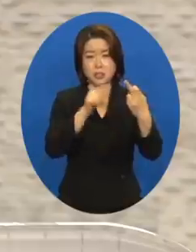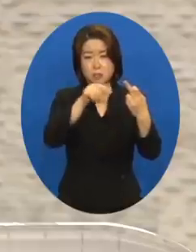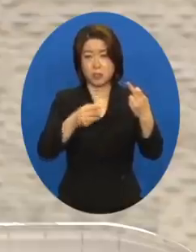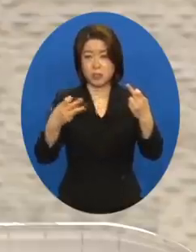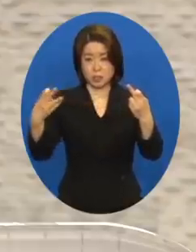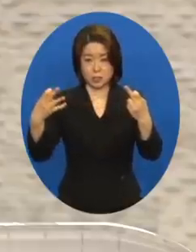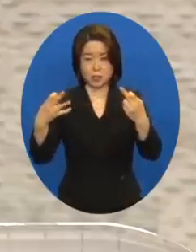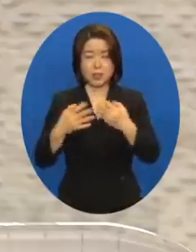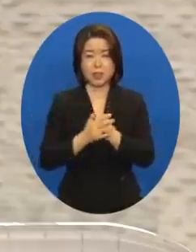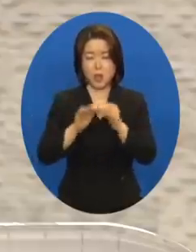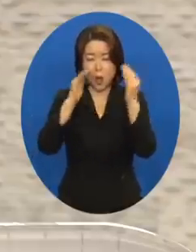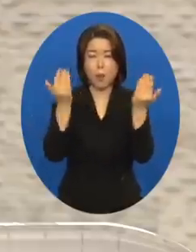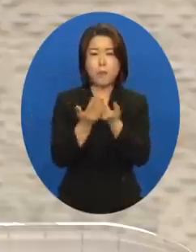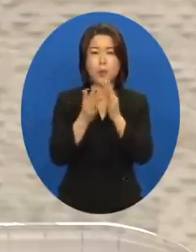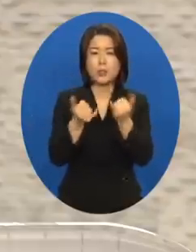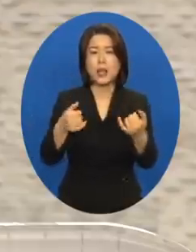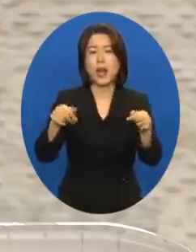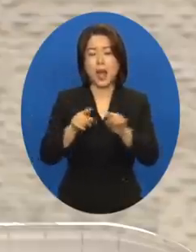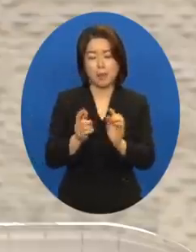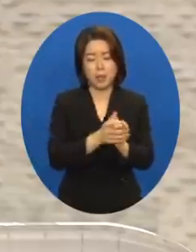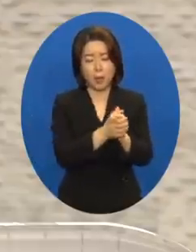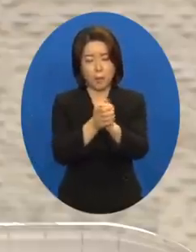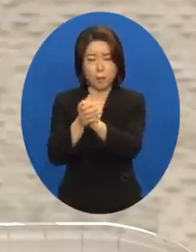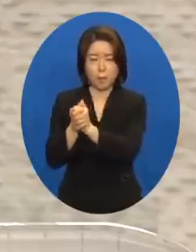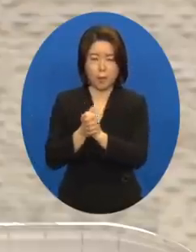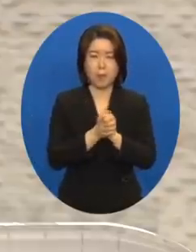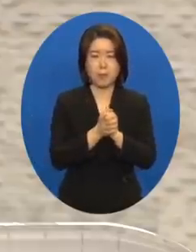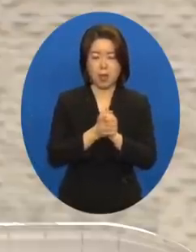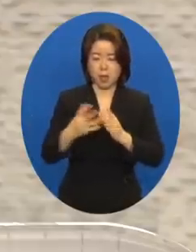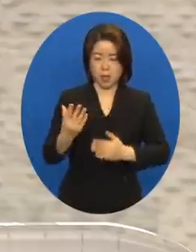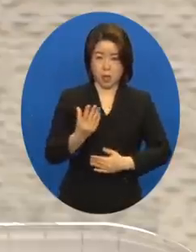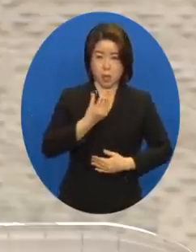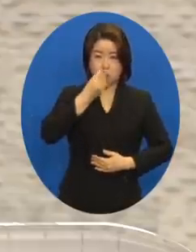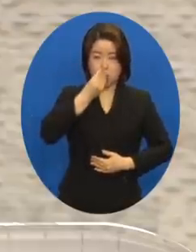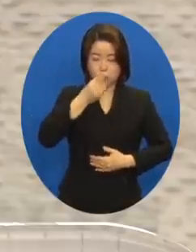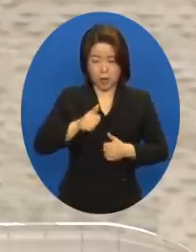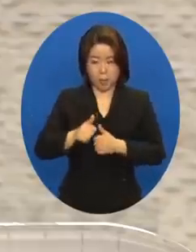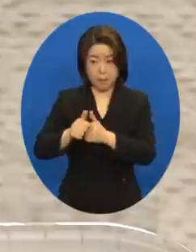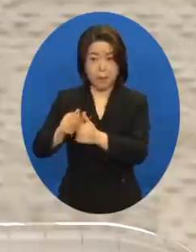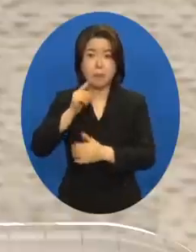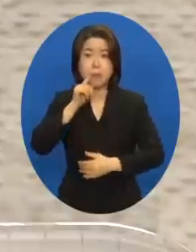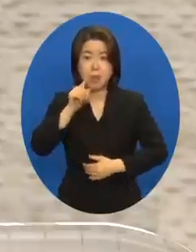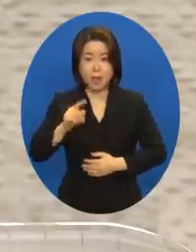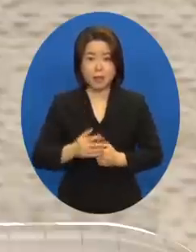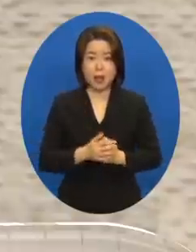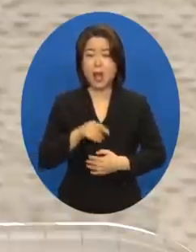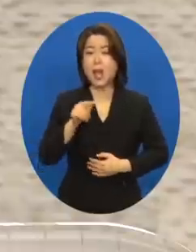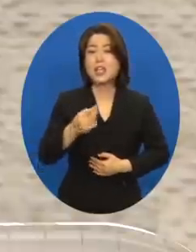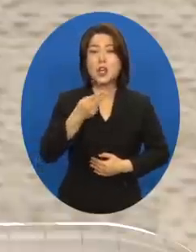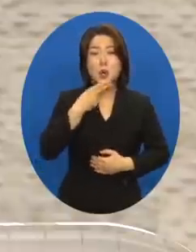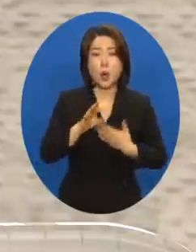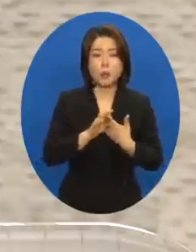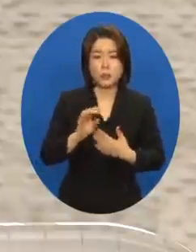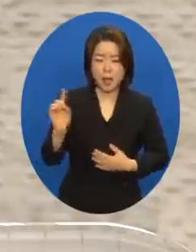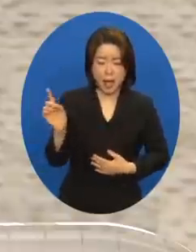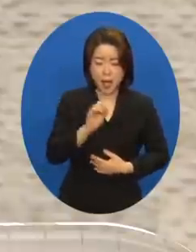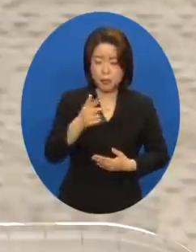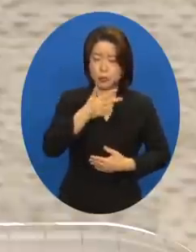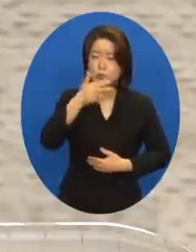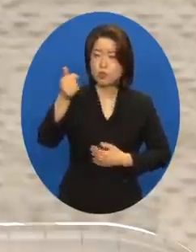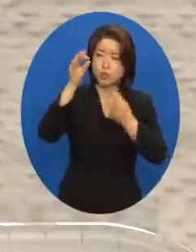모든 사람과 더불어 화평 함과 거룩함을 따르라 이것이 없이는 아무도 주를 보지